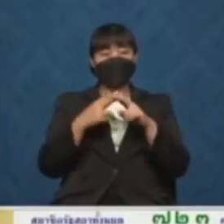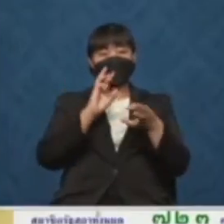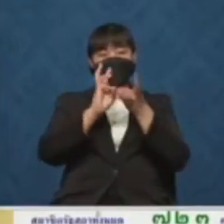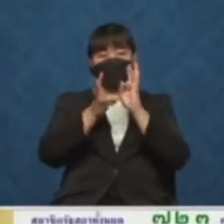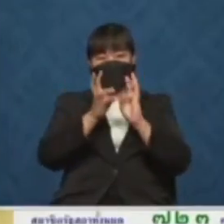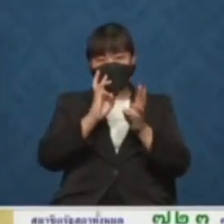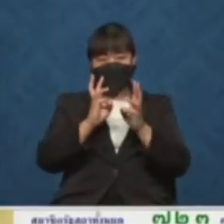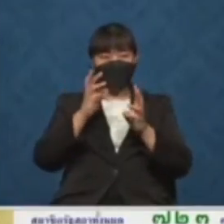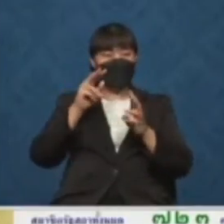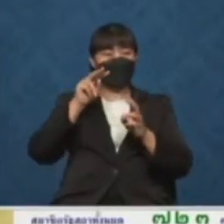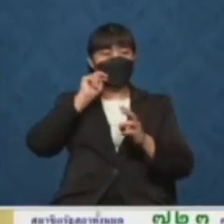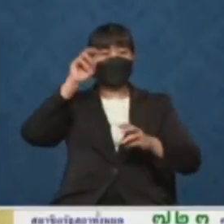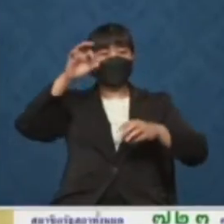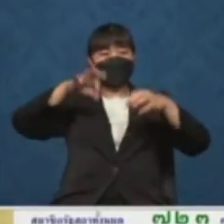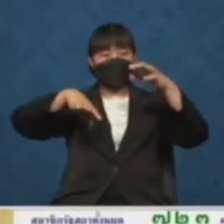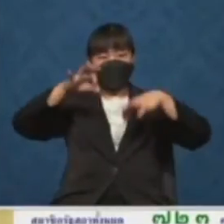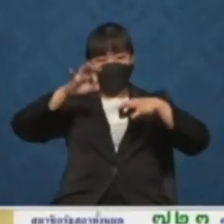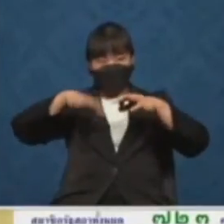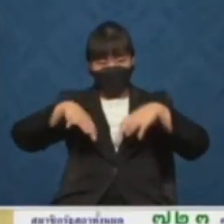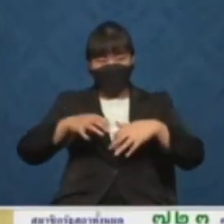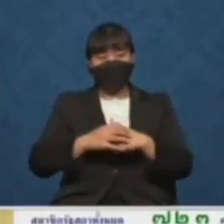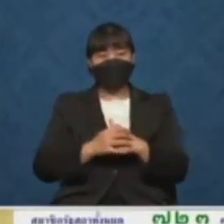น้ำ เป็นหนึใแผนงปฏรปปเทศ